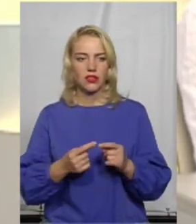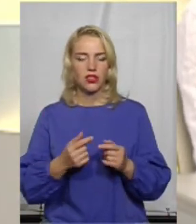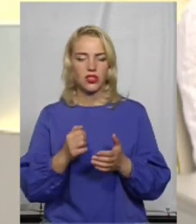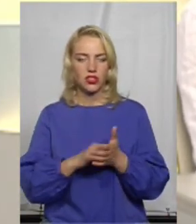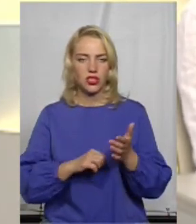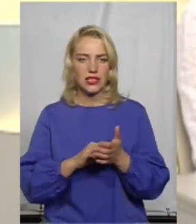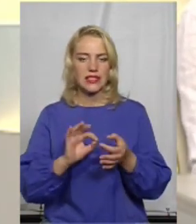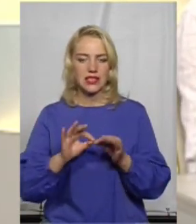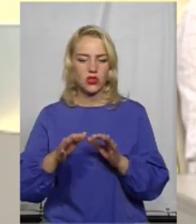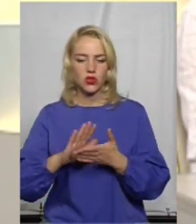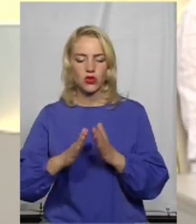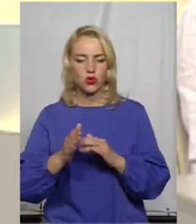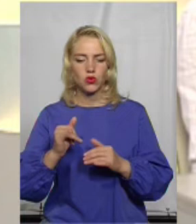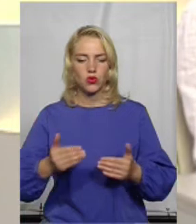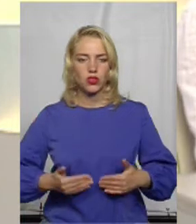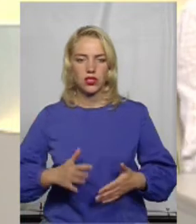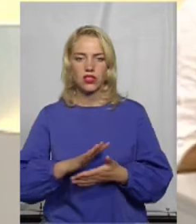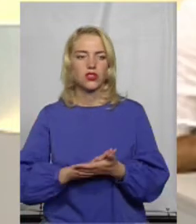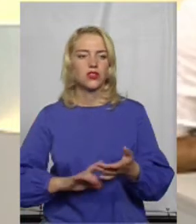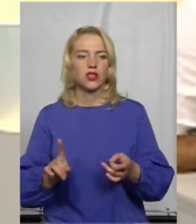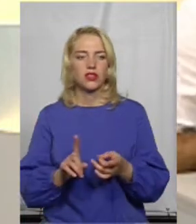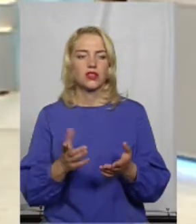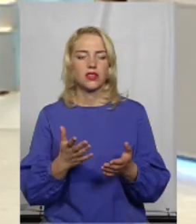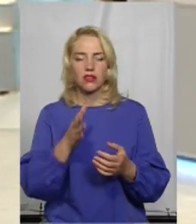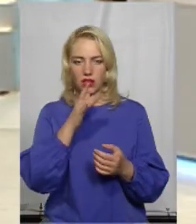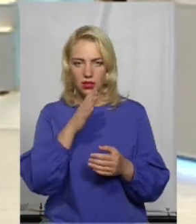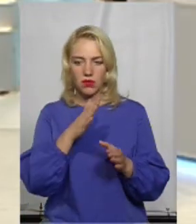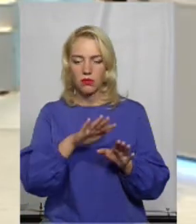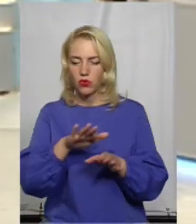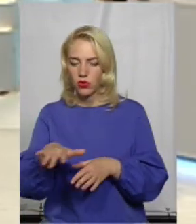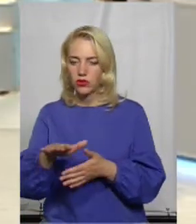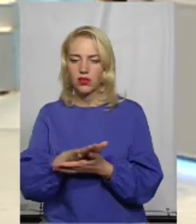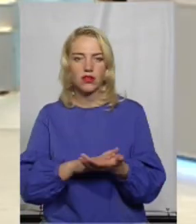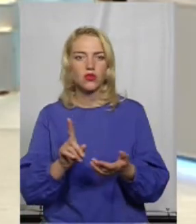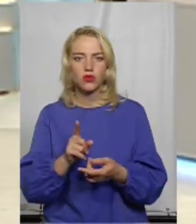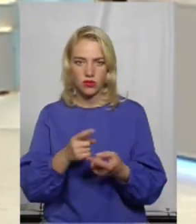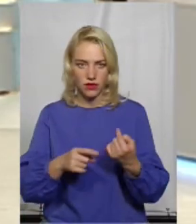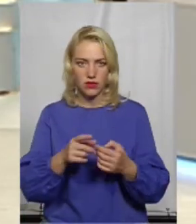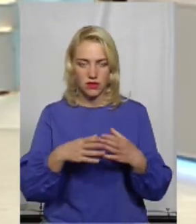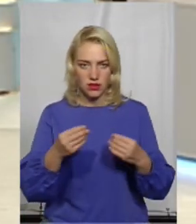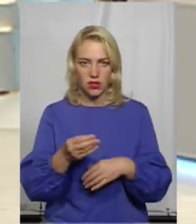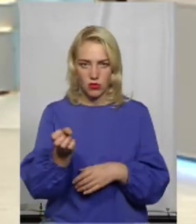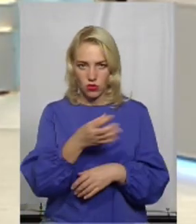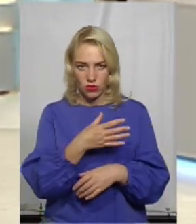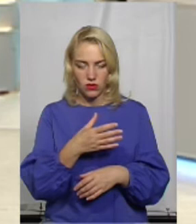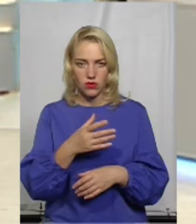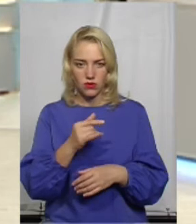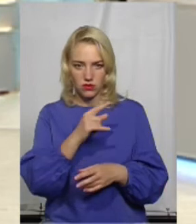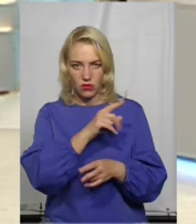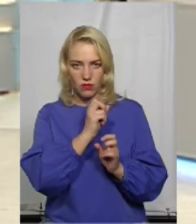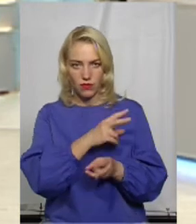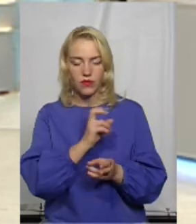складну ситуацію у житті, а що далі відбувається? Проходить якийсь термін, далі її назад в небезпечне середовище? Як це? Ну,